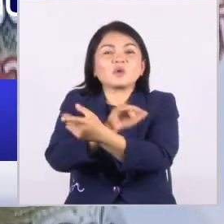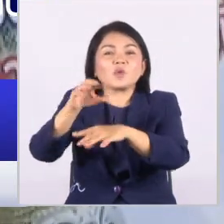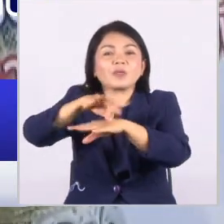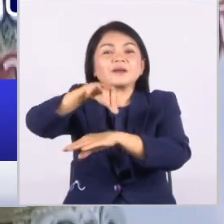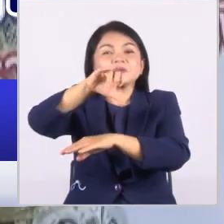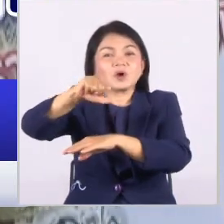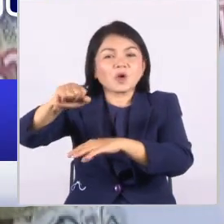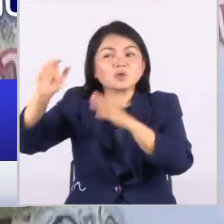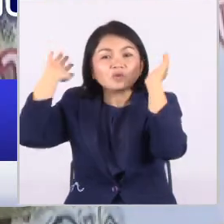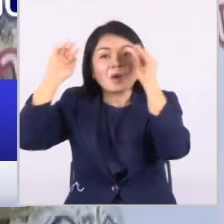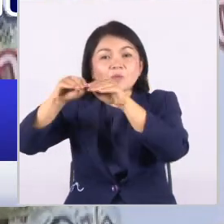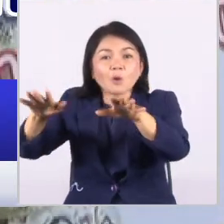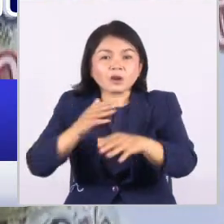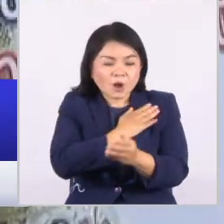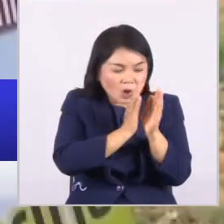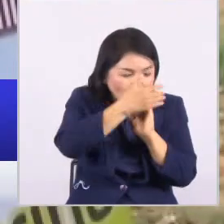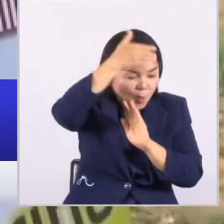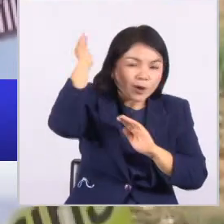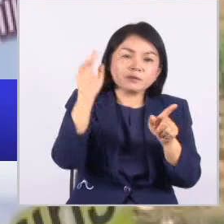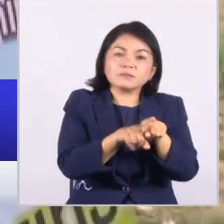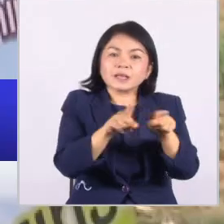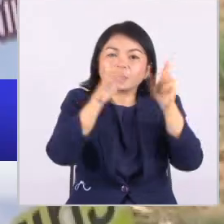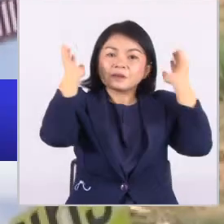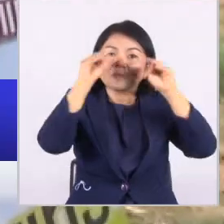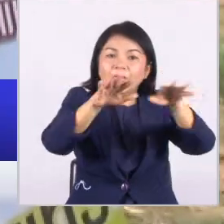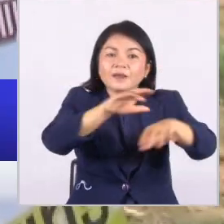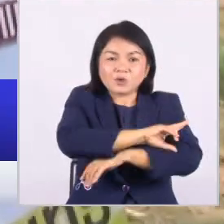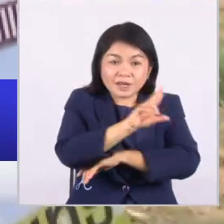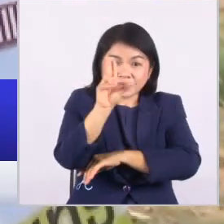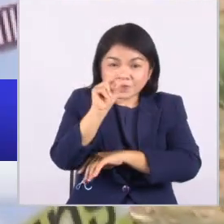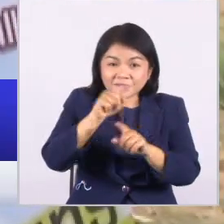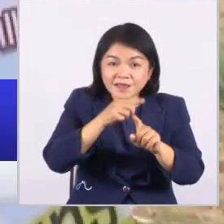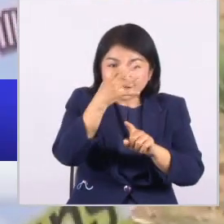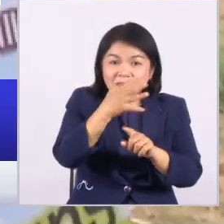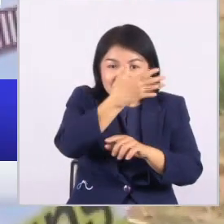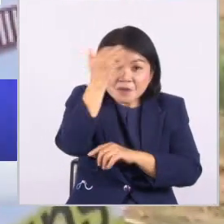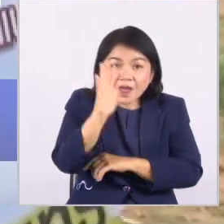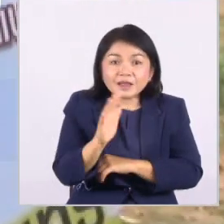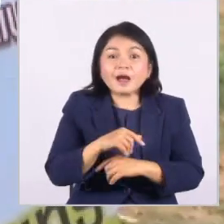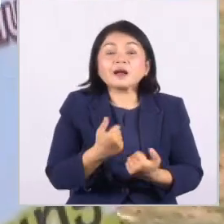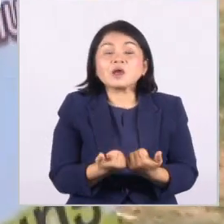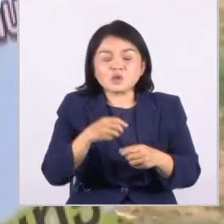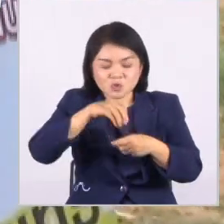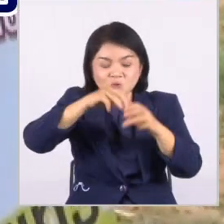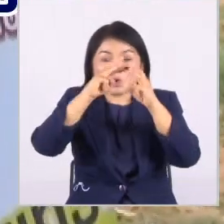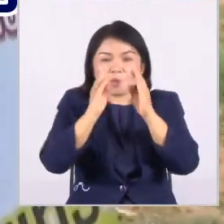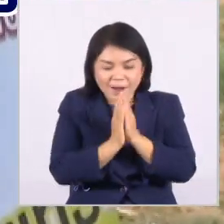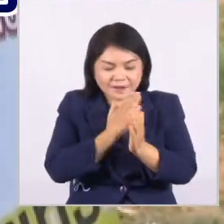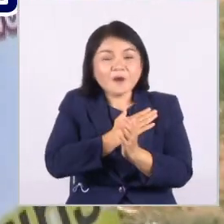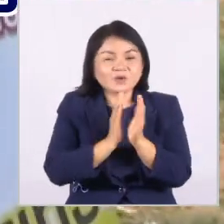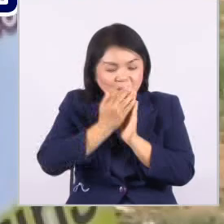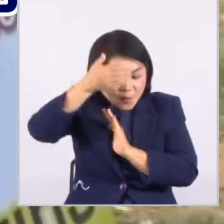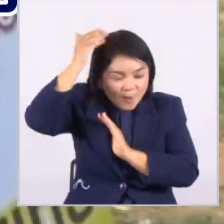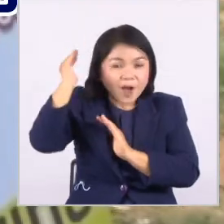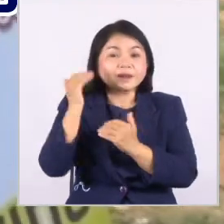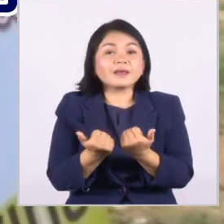แบบกำลังหาเสียงอย่างเข้มข้นเลยนะครับสำหรับ30เมษายนนี้อย่าลืมมาพระขวะโตณวัดใหม่นาบุญกับผมนะครับและอย่าลืม